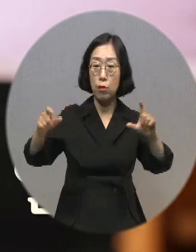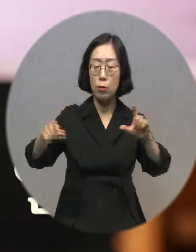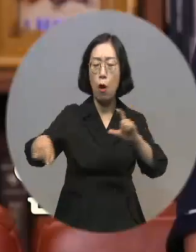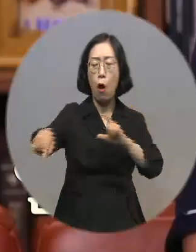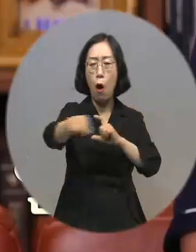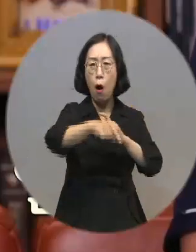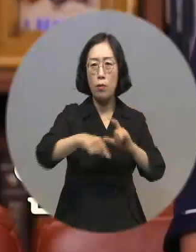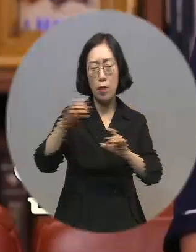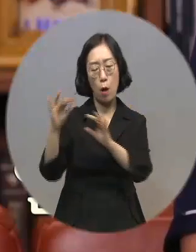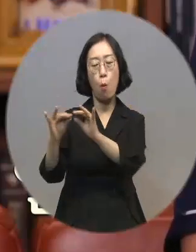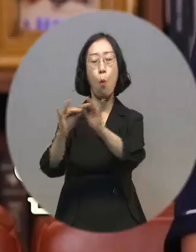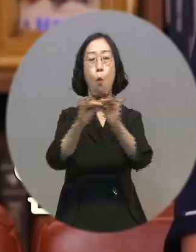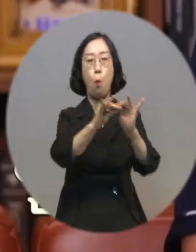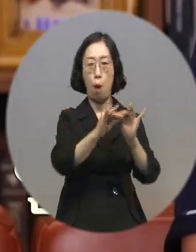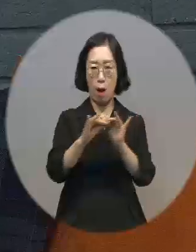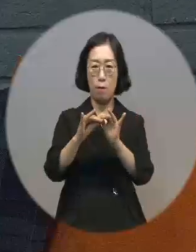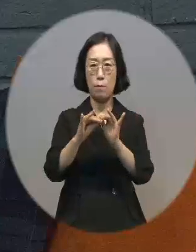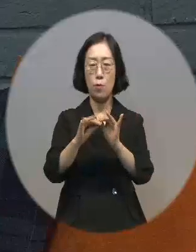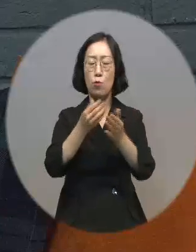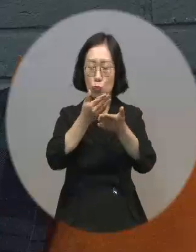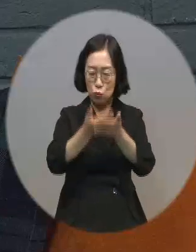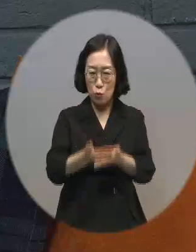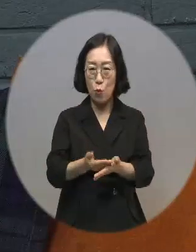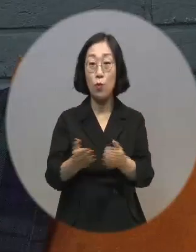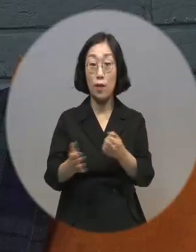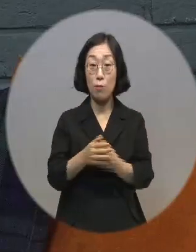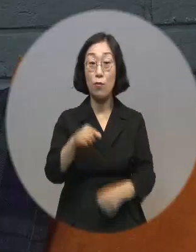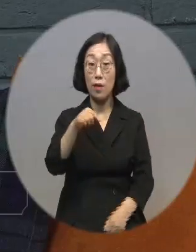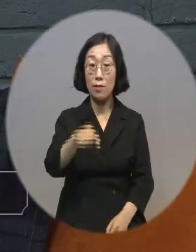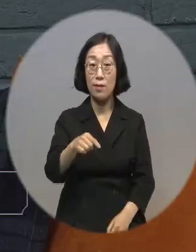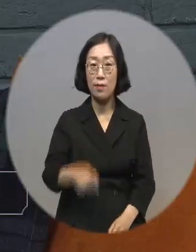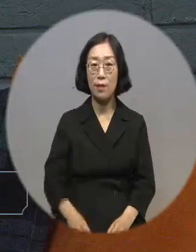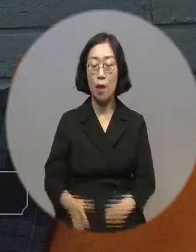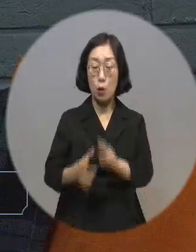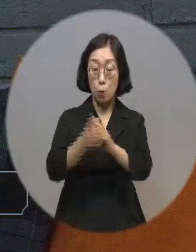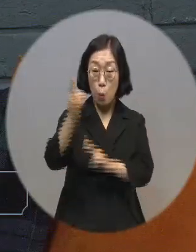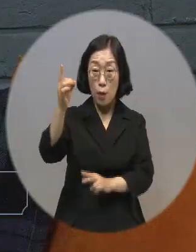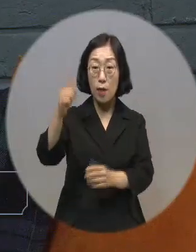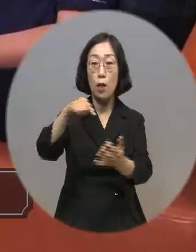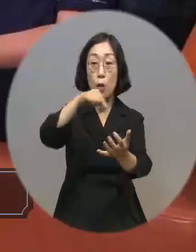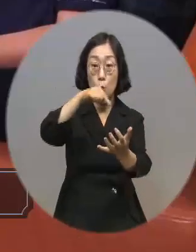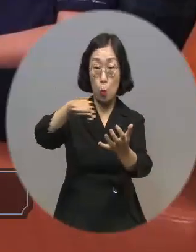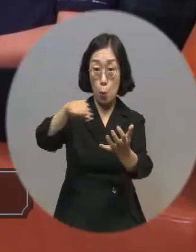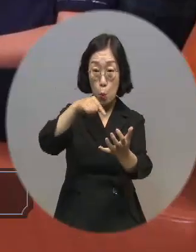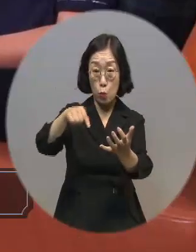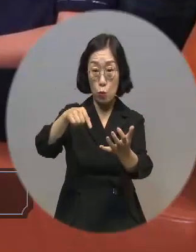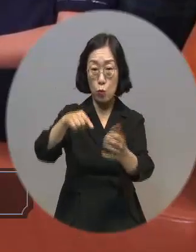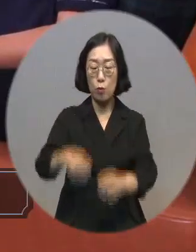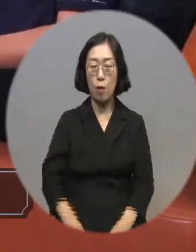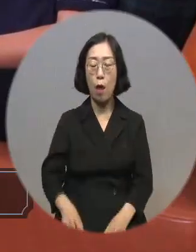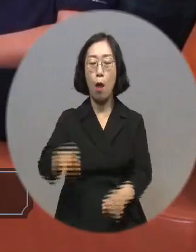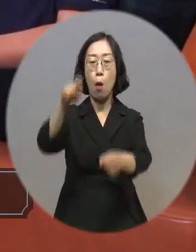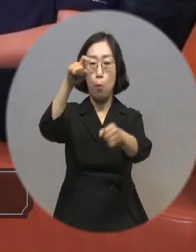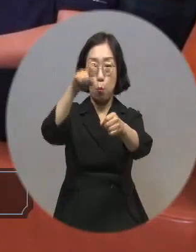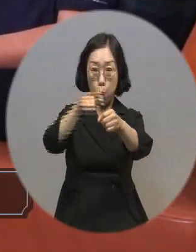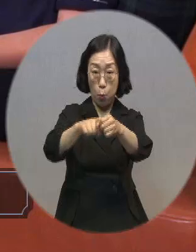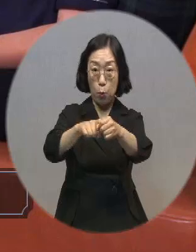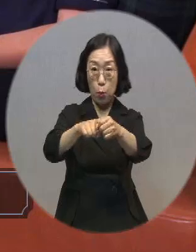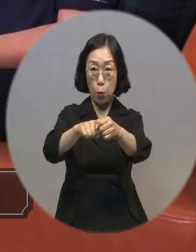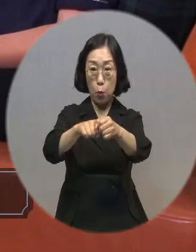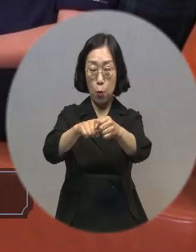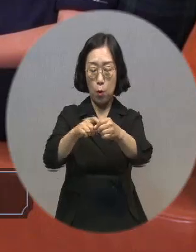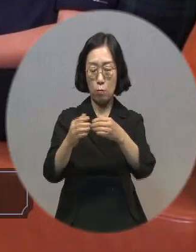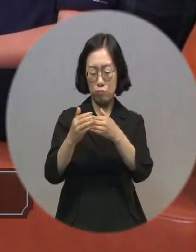있어야 기본적으로 이루어질 수 있기 때문에 사실은 저는 통일 교육이라는 것이 통일이라는 목표를 가기 위한